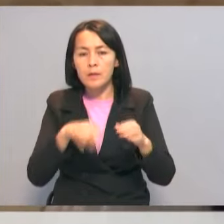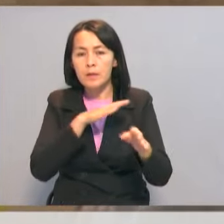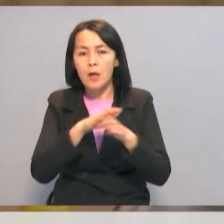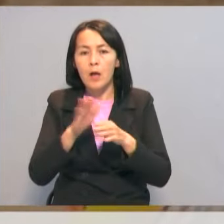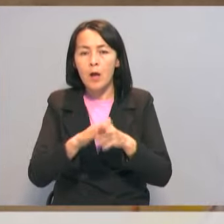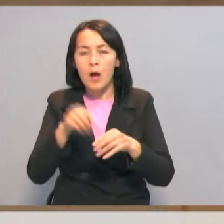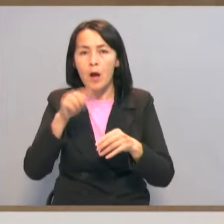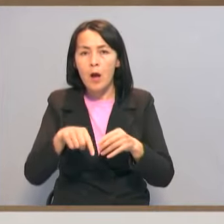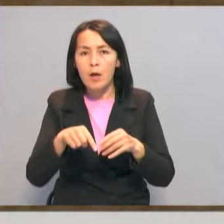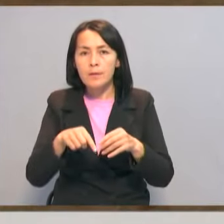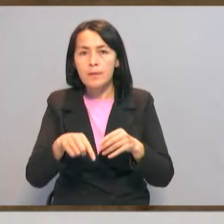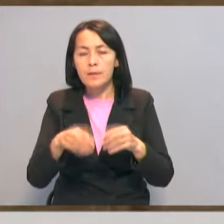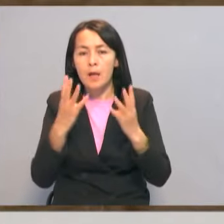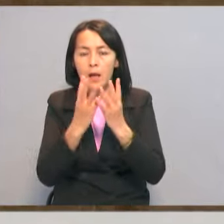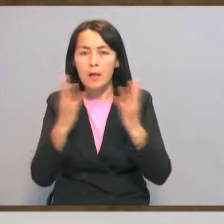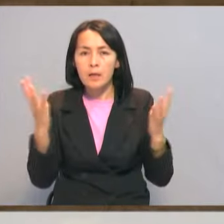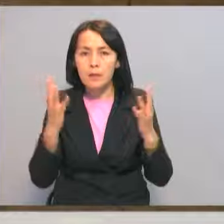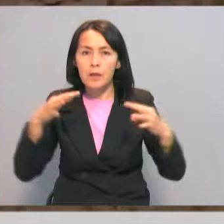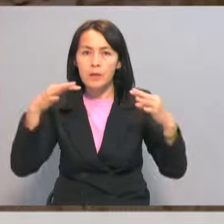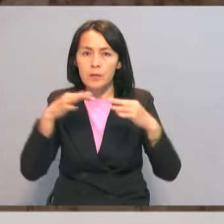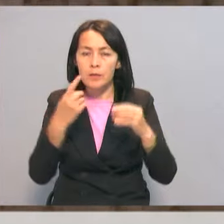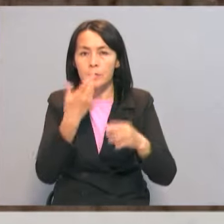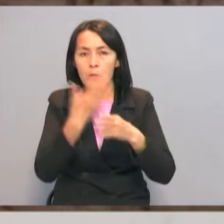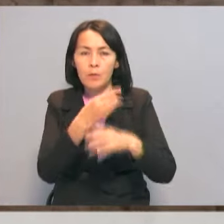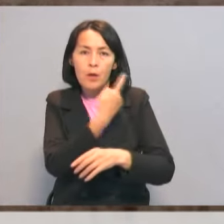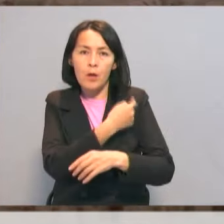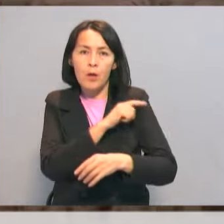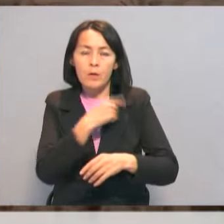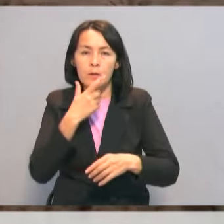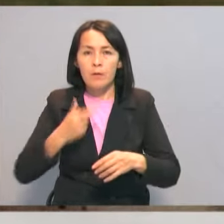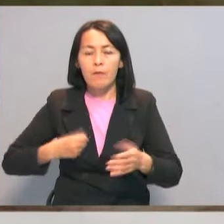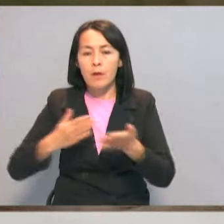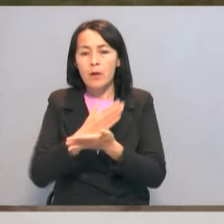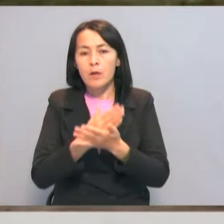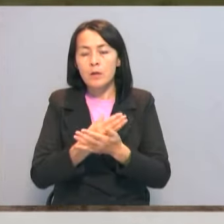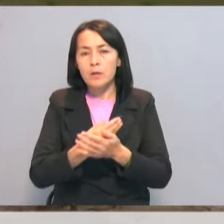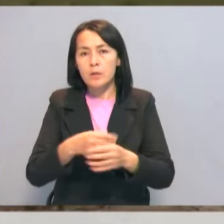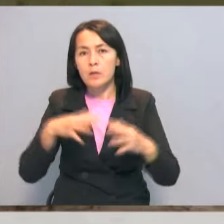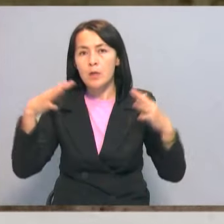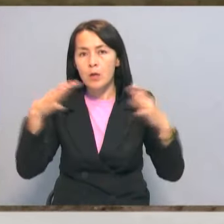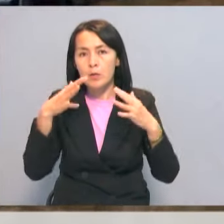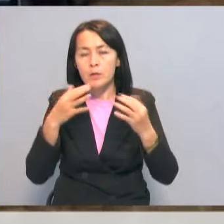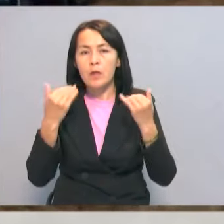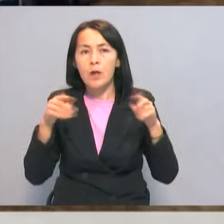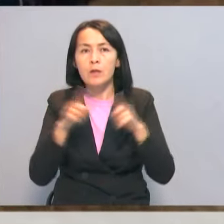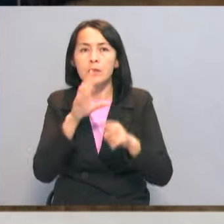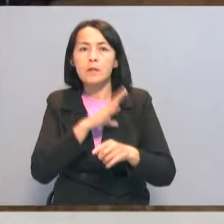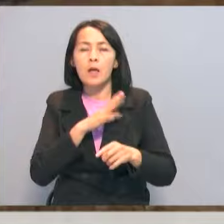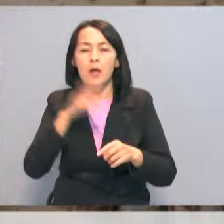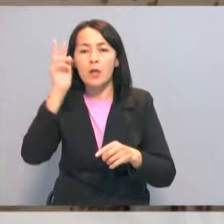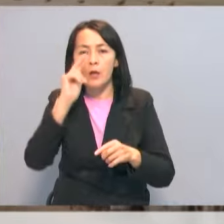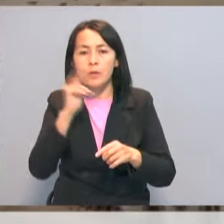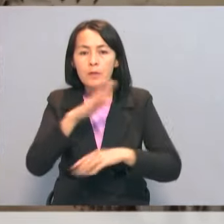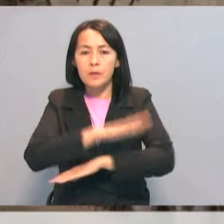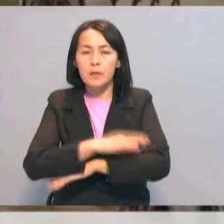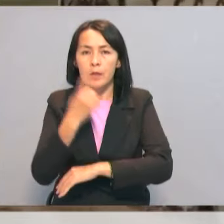прохождению минно-взрывного ограждения, оказанию первой помощи раненому военнослужащему на поле боя. На основном этапе учебного